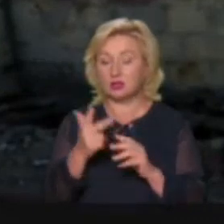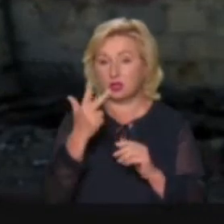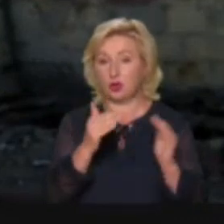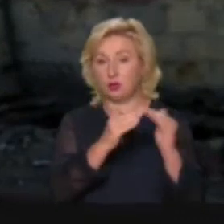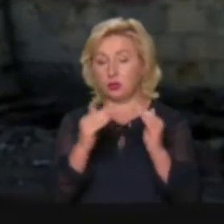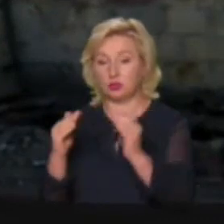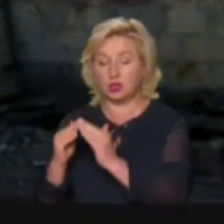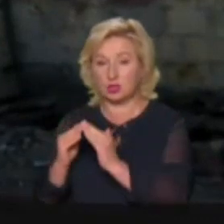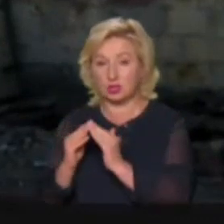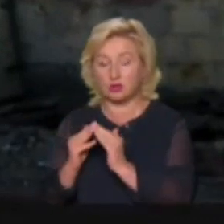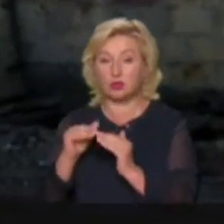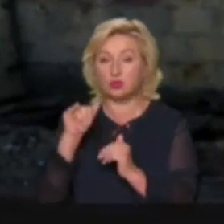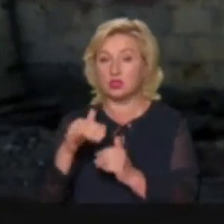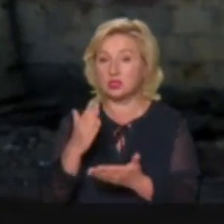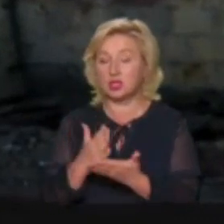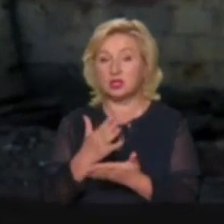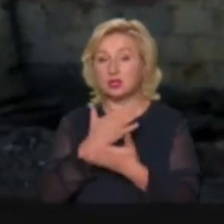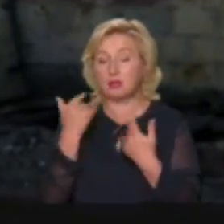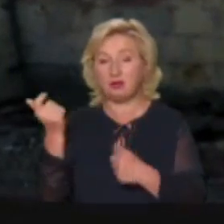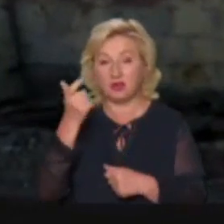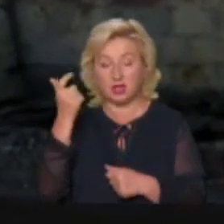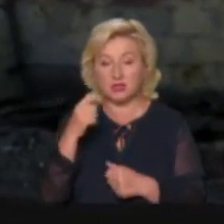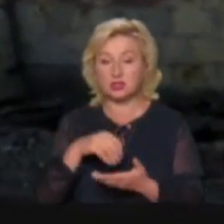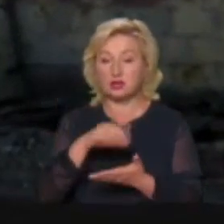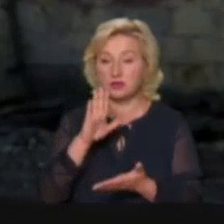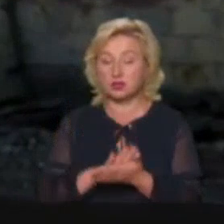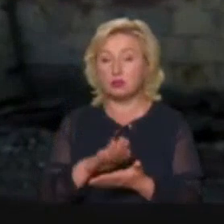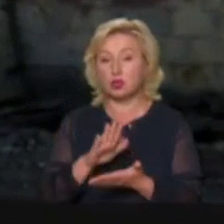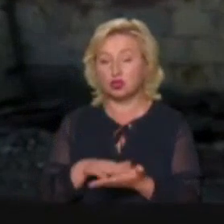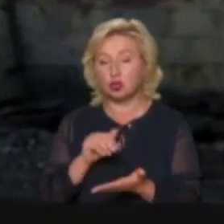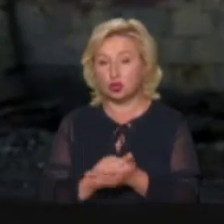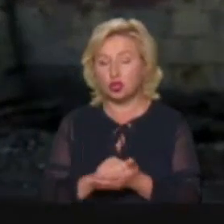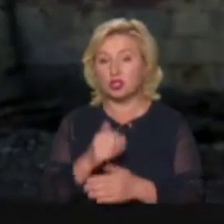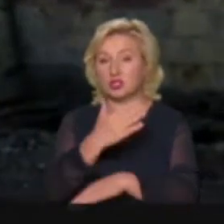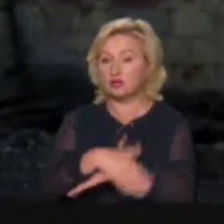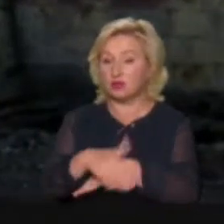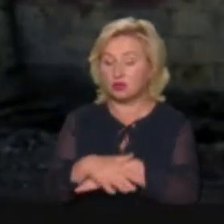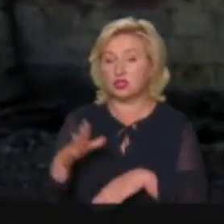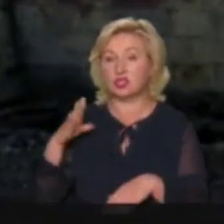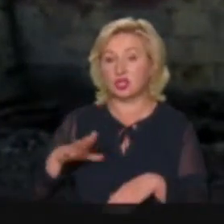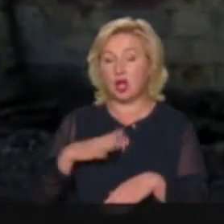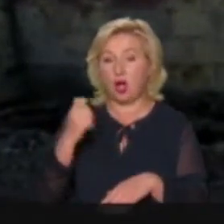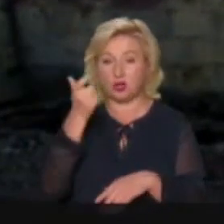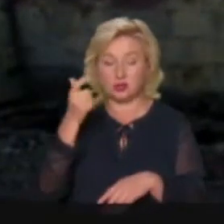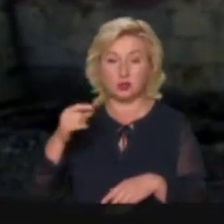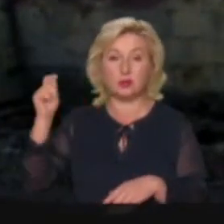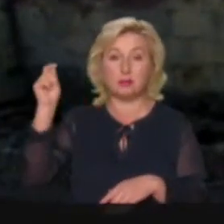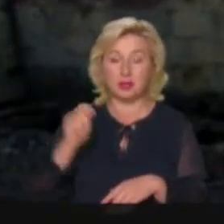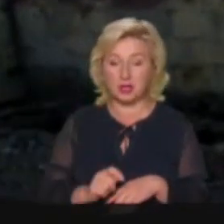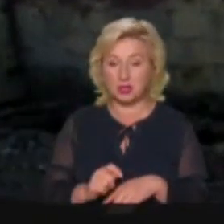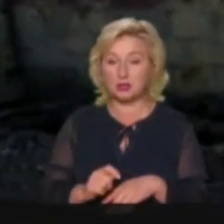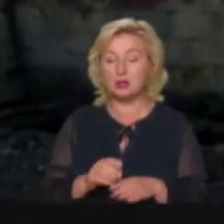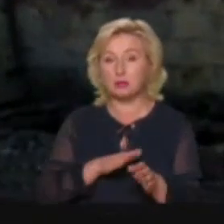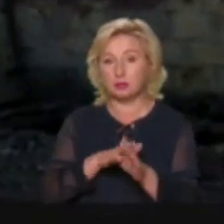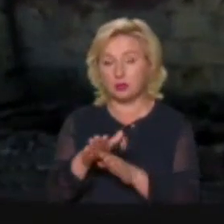будинків, але у них зараз немає власників, тому зафіксували пошкодження виключно з вулиці. Зараз чекають, поки господарі приїдуть, аби